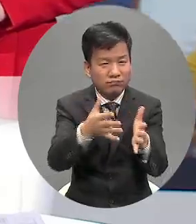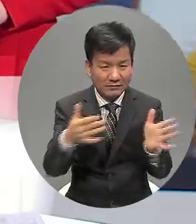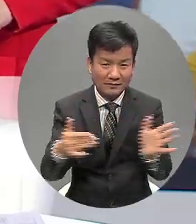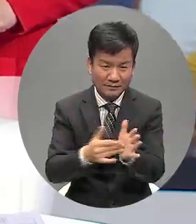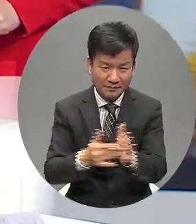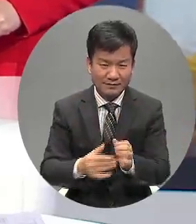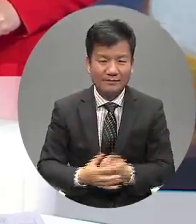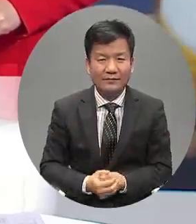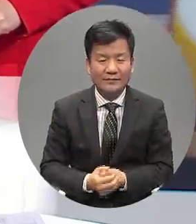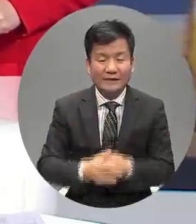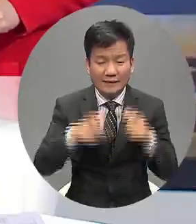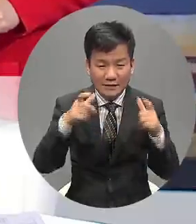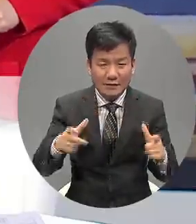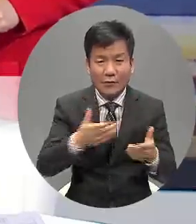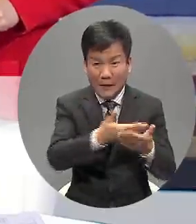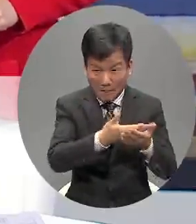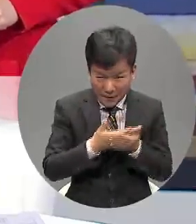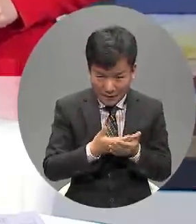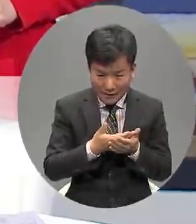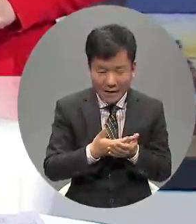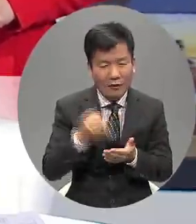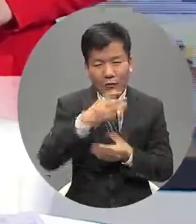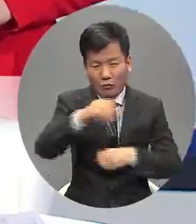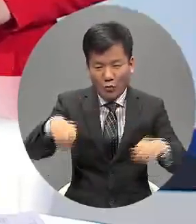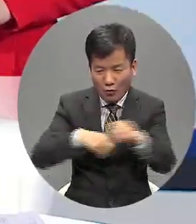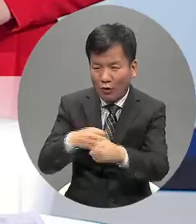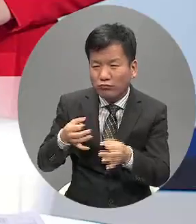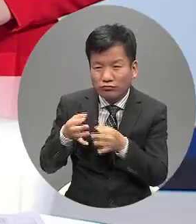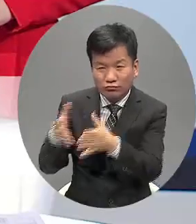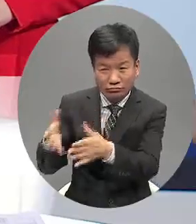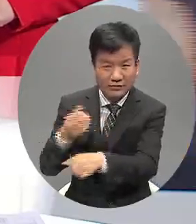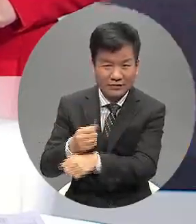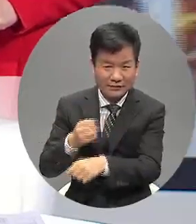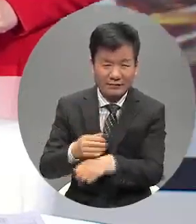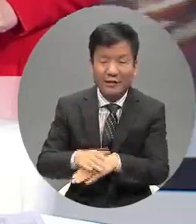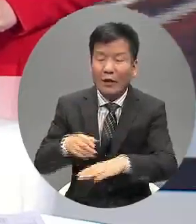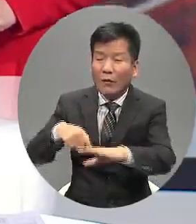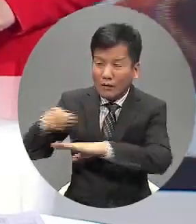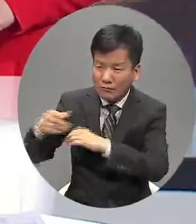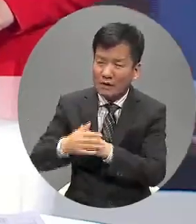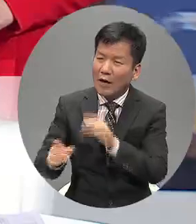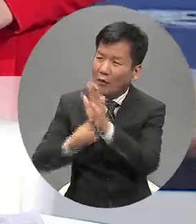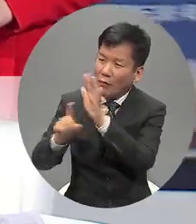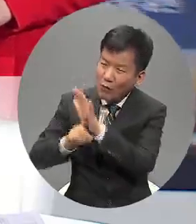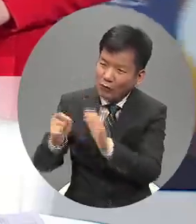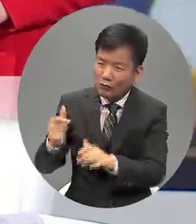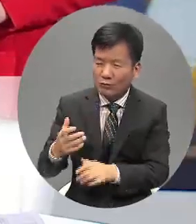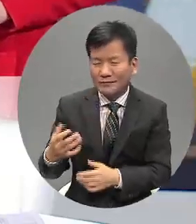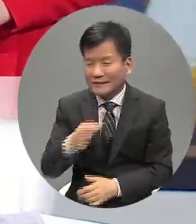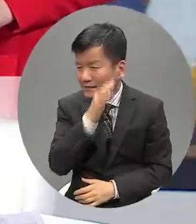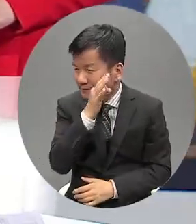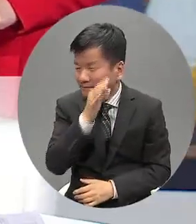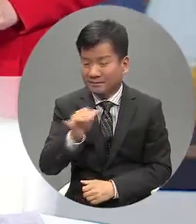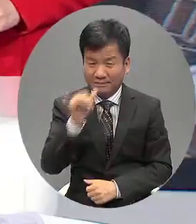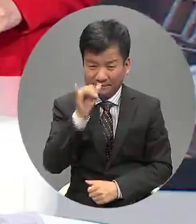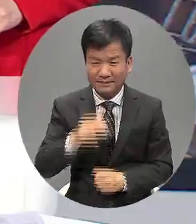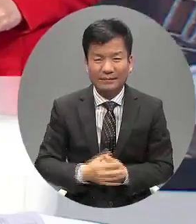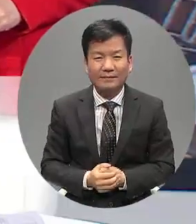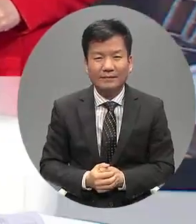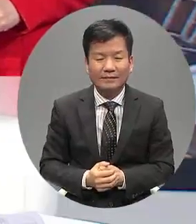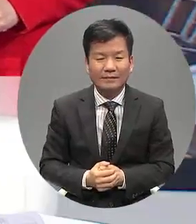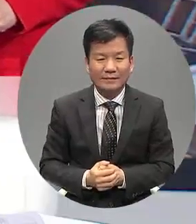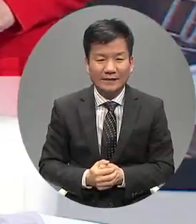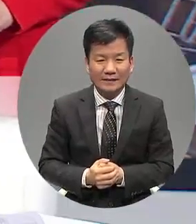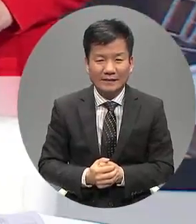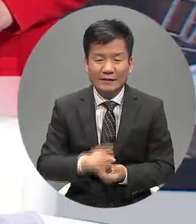기탁했습니다. 지역에서 받은 도움을 되돌려주는 것뿐이라며 외부에 알리는 것조차 부담스러워 했는데요.